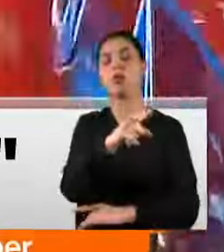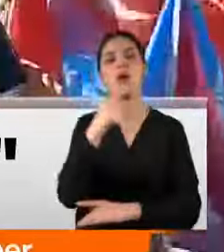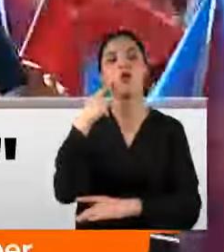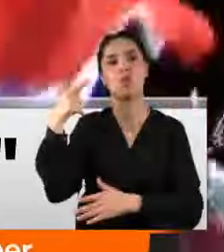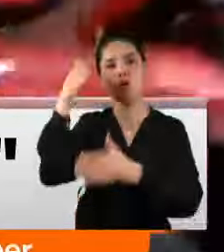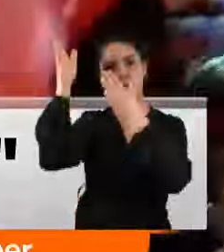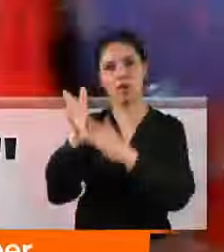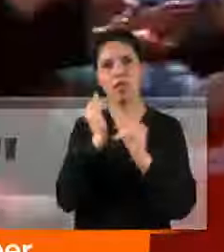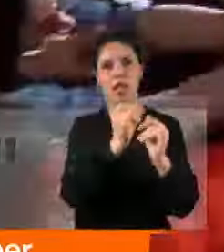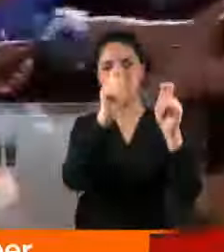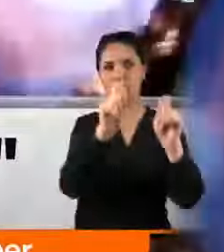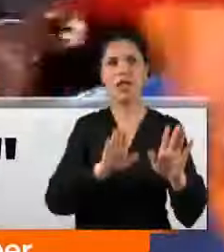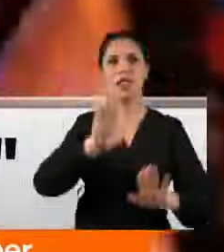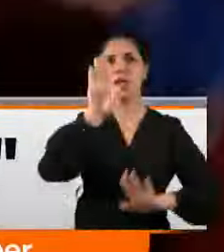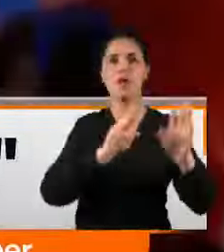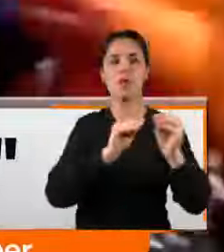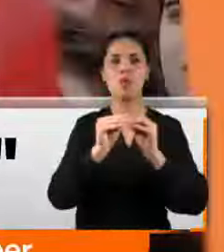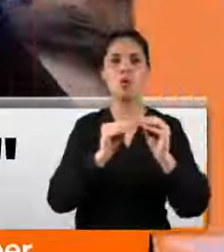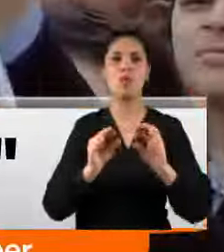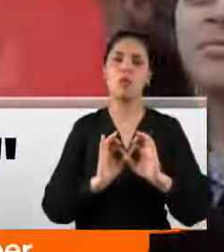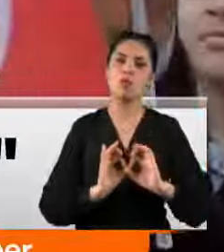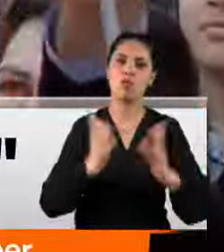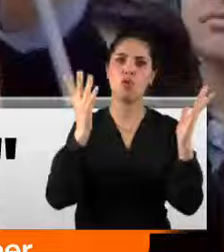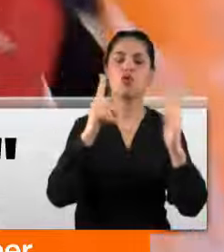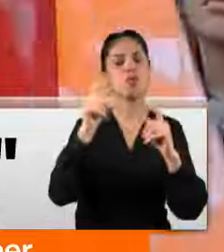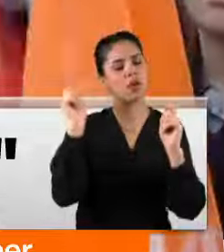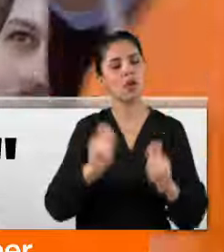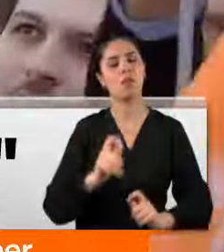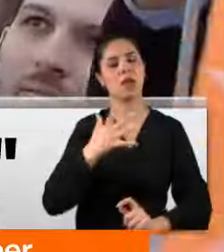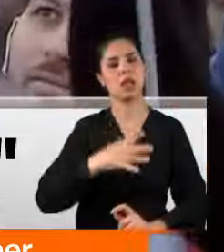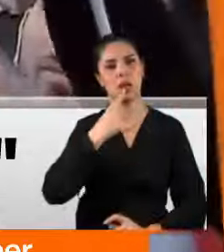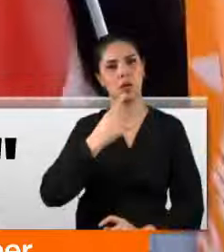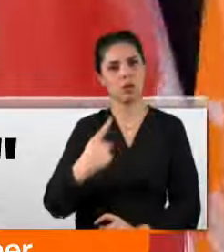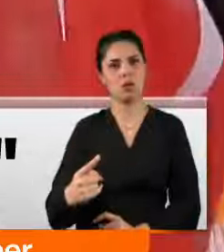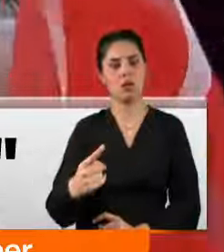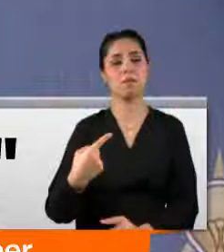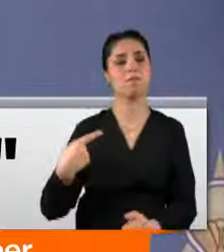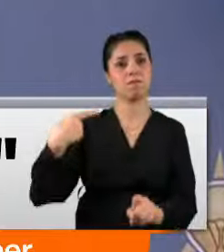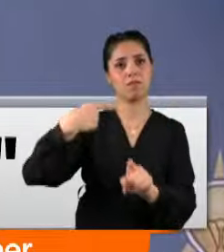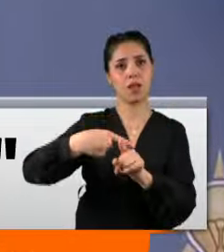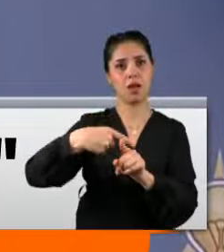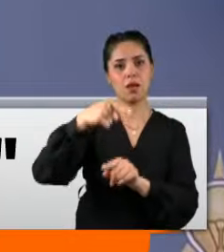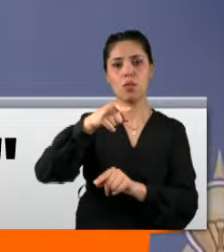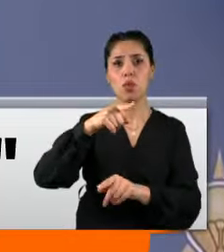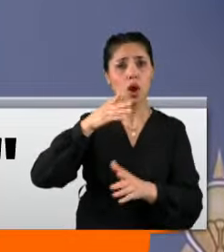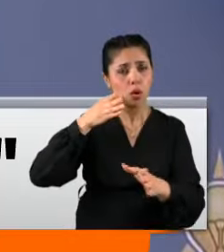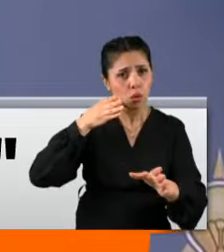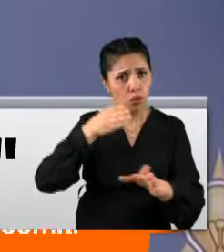üzerinden sürdürdü. İstanbul'u bu cendereden çıkarmaya talibiz dedi ve ekledi. Ya şuraya doğru